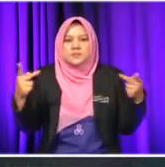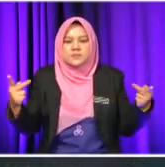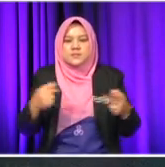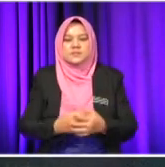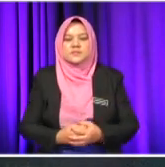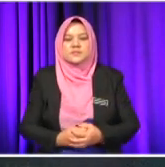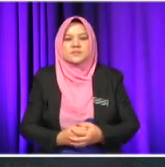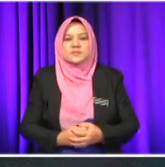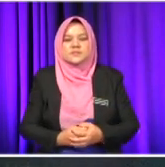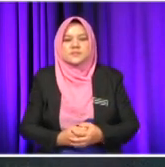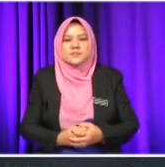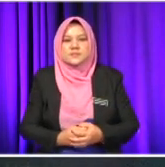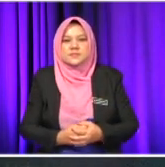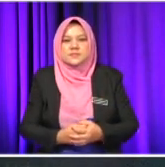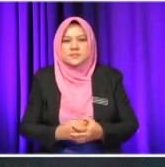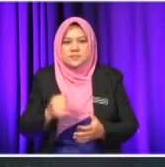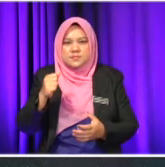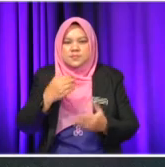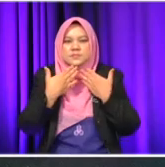warahmatullahi wabarakatuh